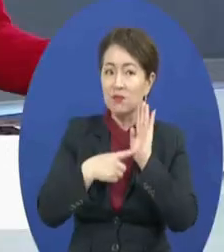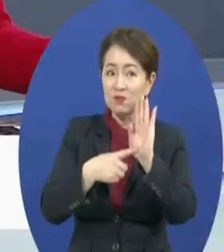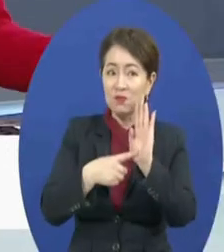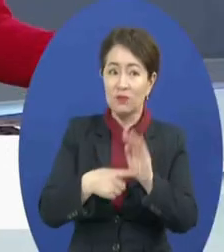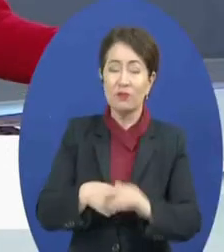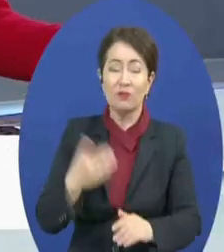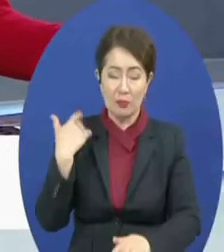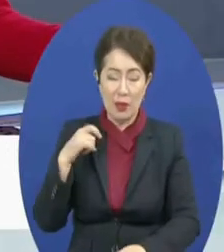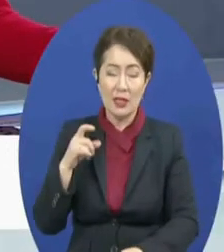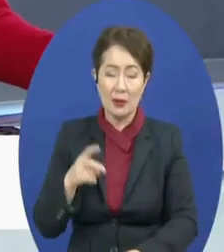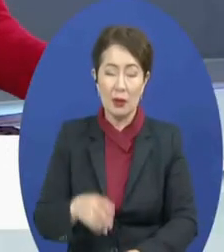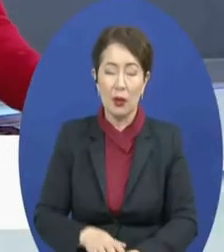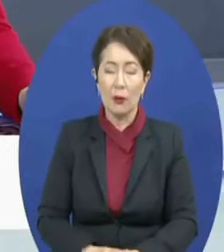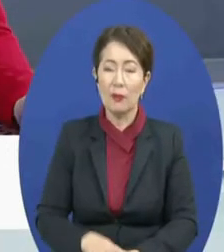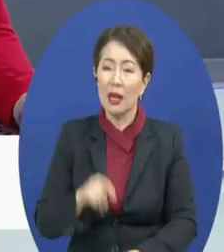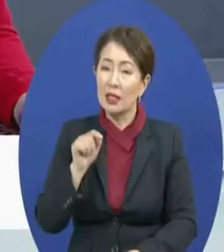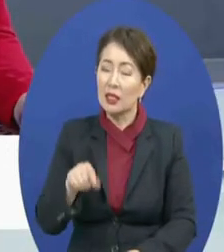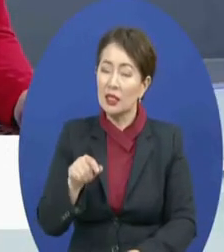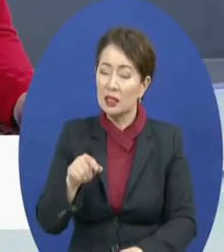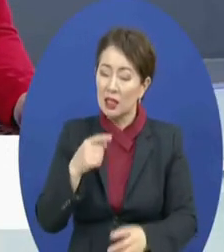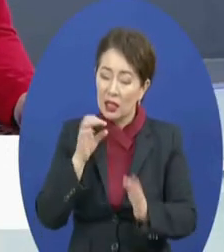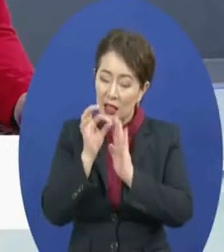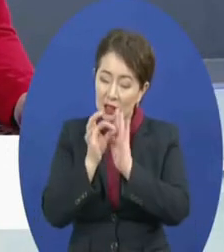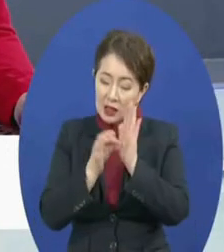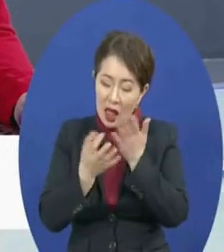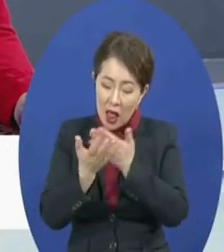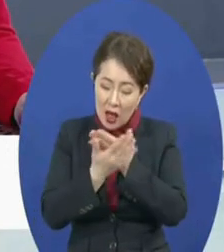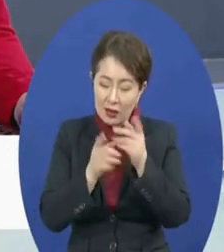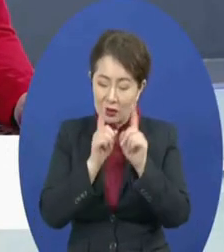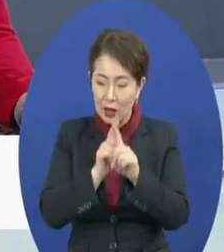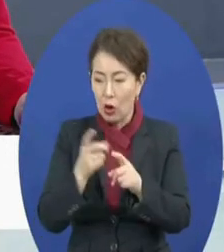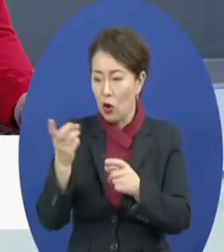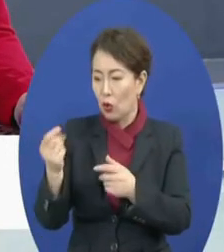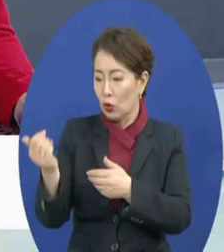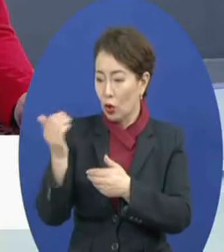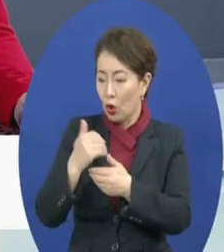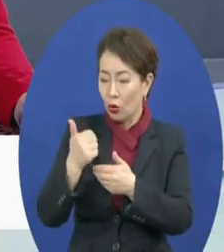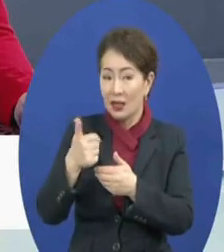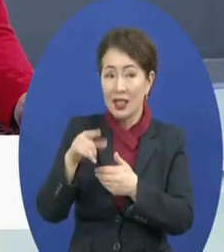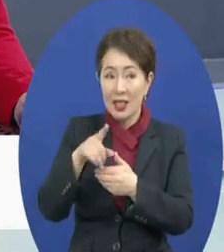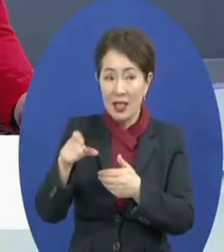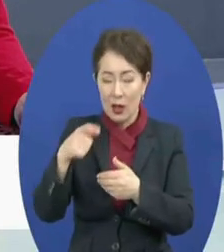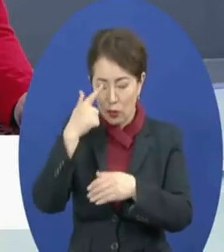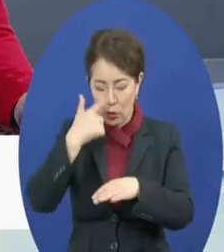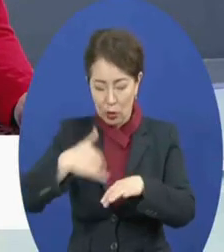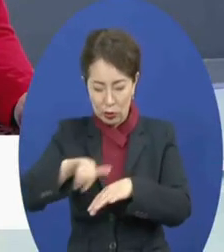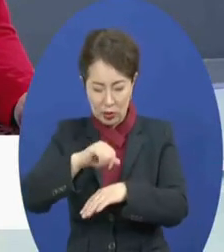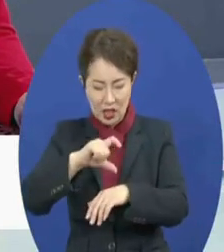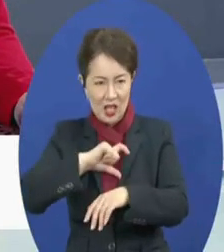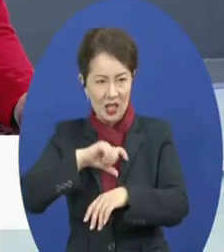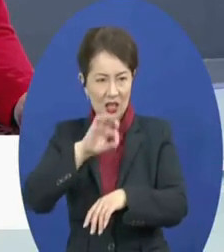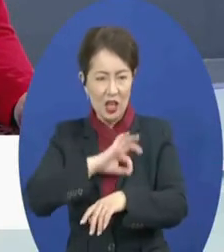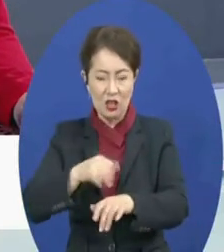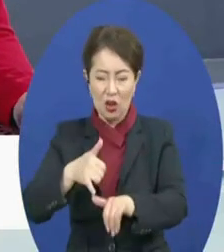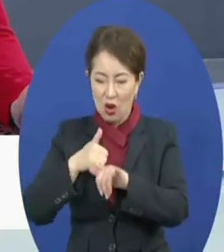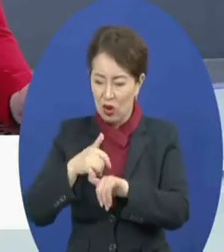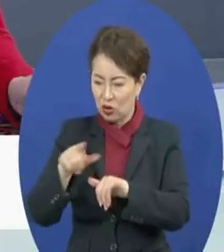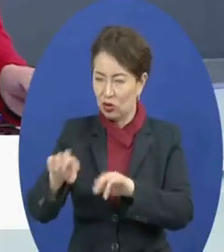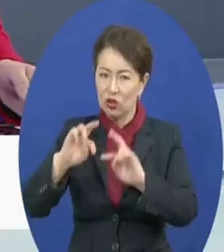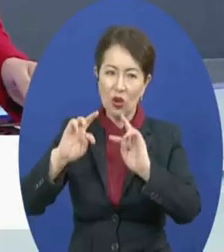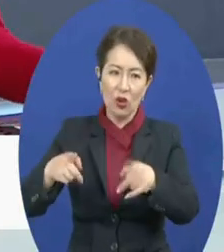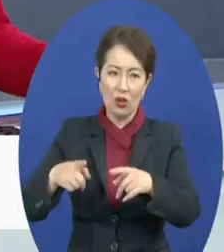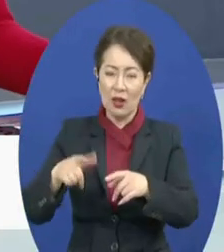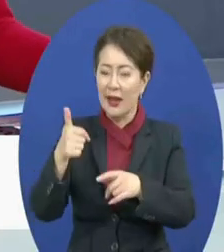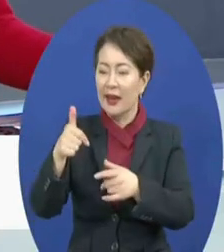дамжуулж мэдгдэж байсан. Түүнчлэн энэхүү хилцээгээр хөрөнгө оруулалтын гэрээнд Монгол улсын эрх ашгийг хохироосон заалтуудыг өөрчлөх, гэрээг